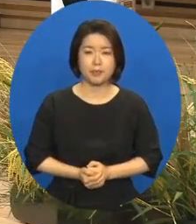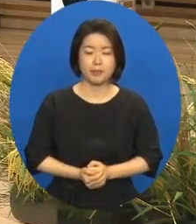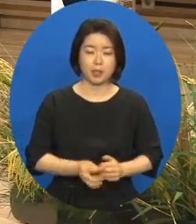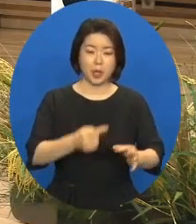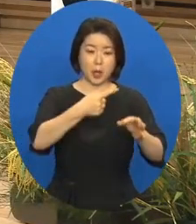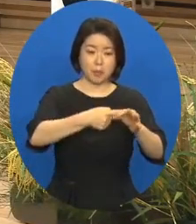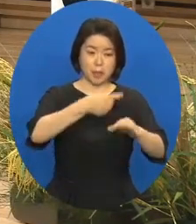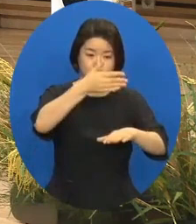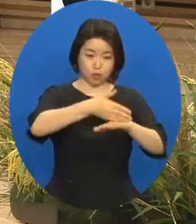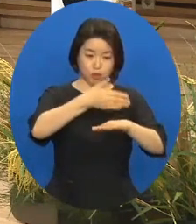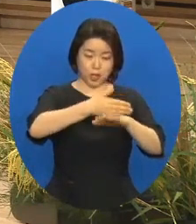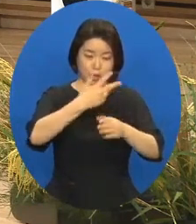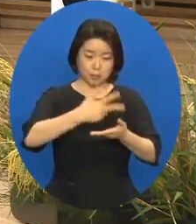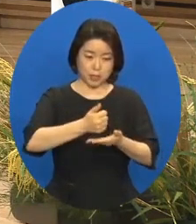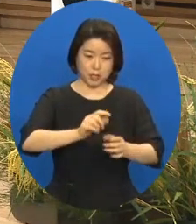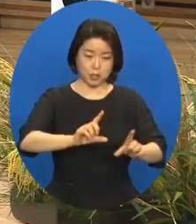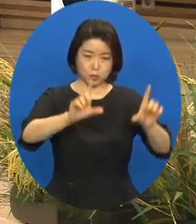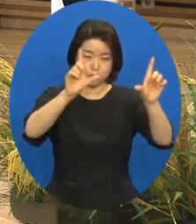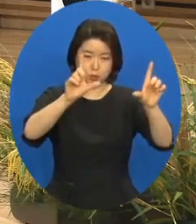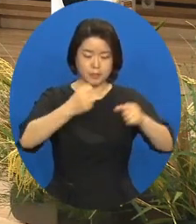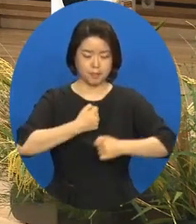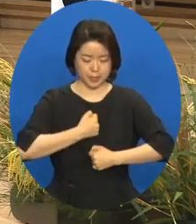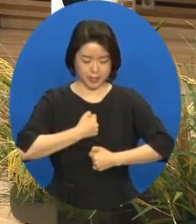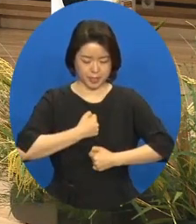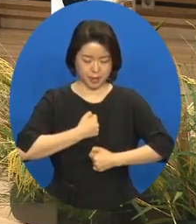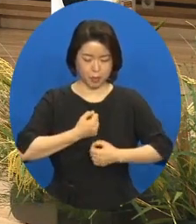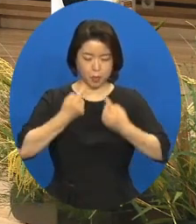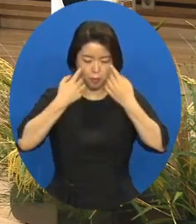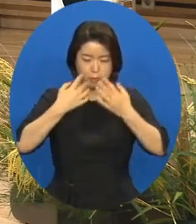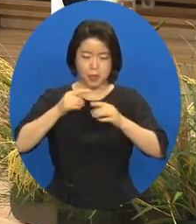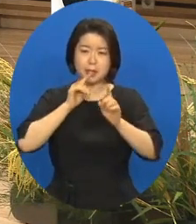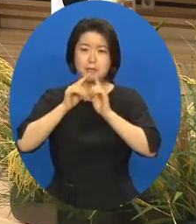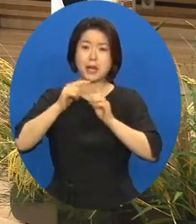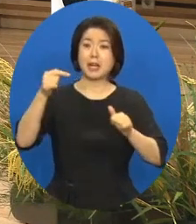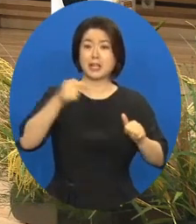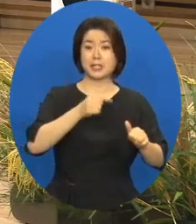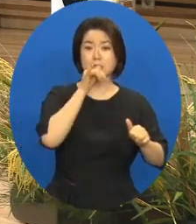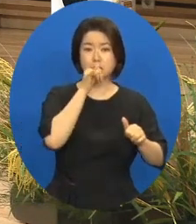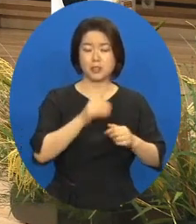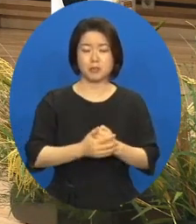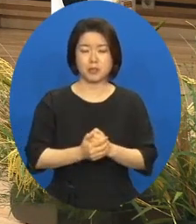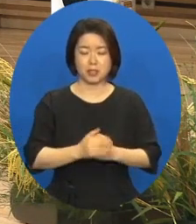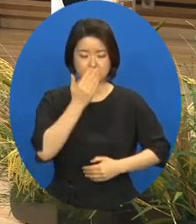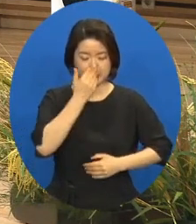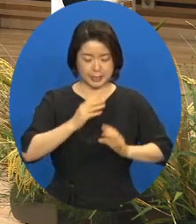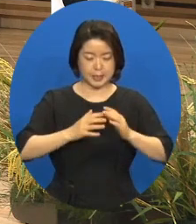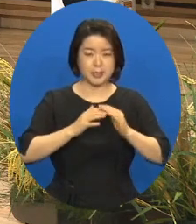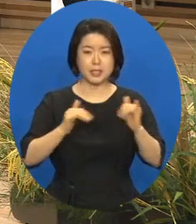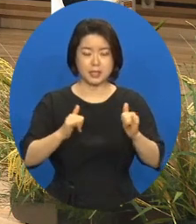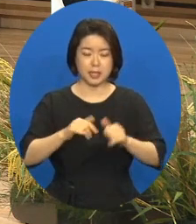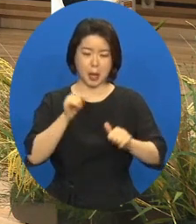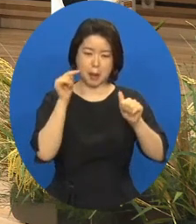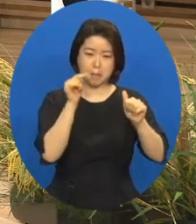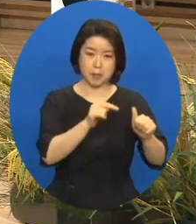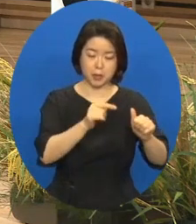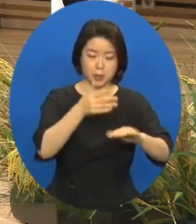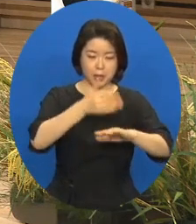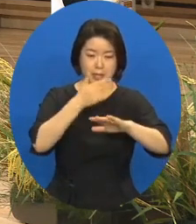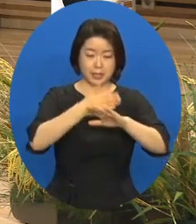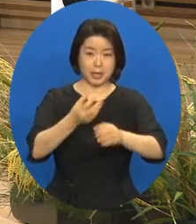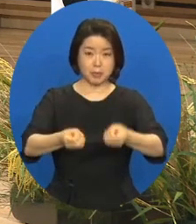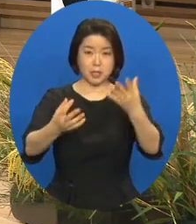맥주 감사 주일을 지키라 그렇게 분명히 말씀을 하셨습니다. 이스라엘 백성들에게 명령하신 감사절이